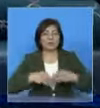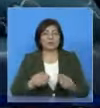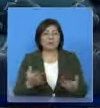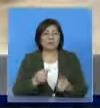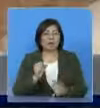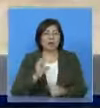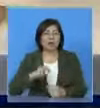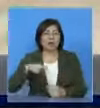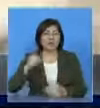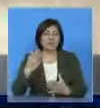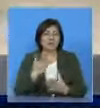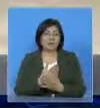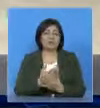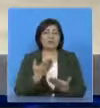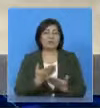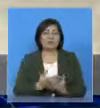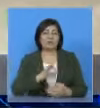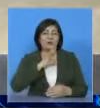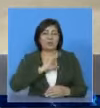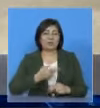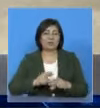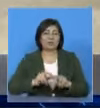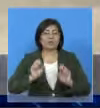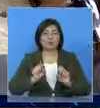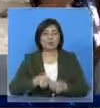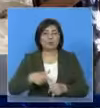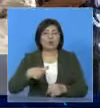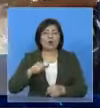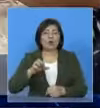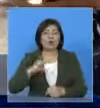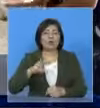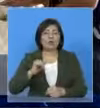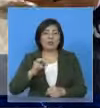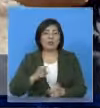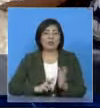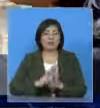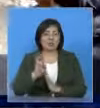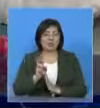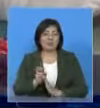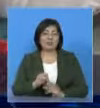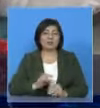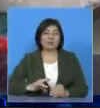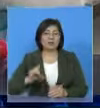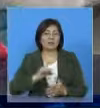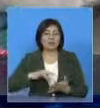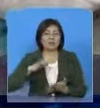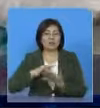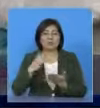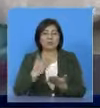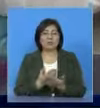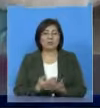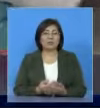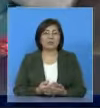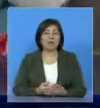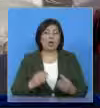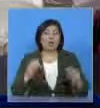адресную социальную помощь успешно воспользовавшись этой возможностью грузом он morbid низова начала свою деятельность районном центре при обществе инвалидов